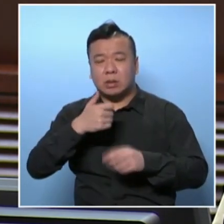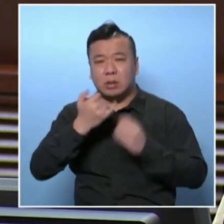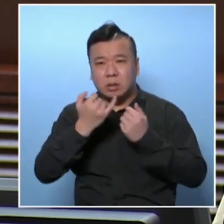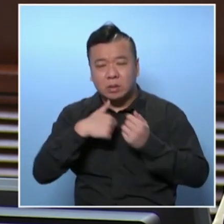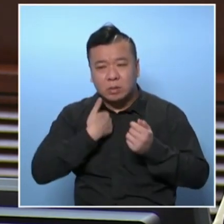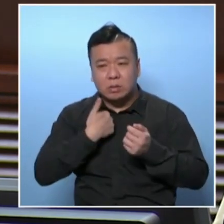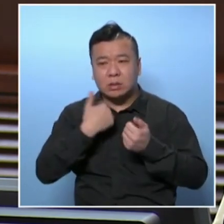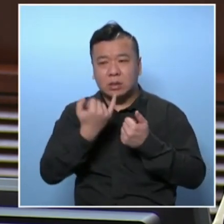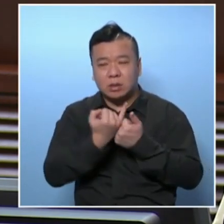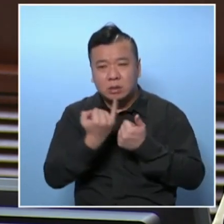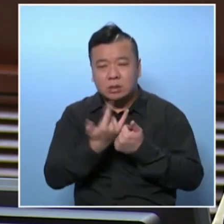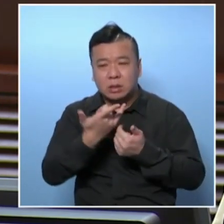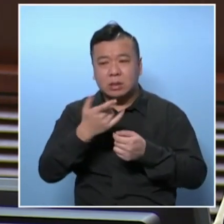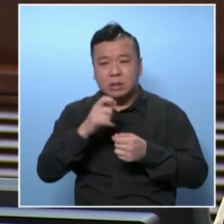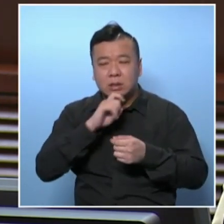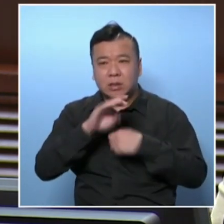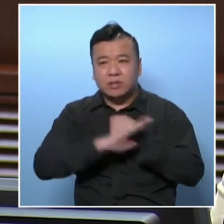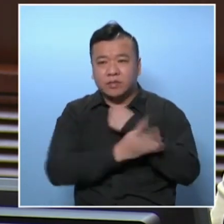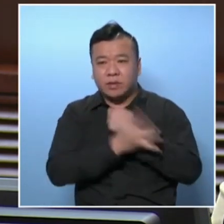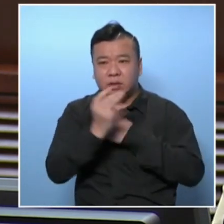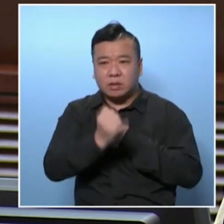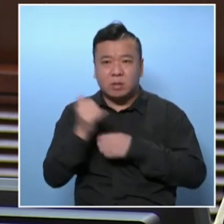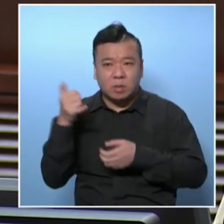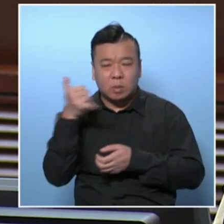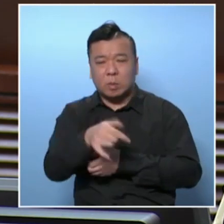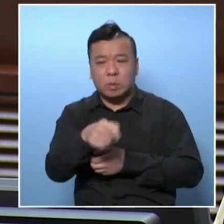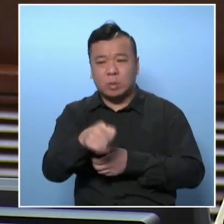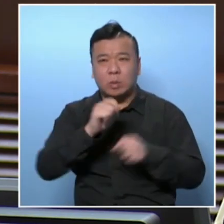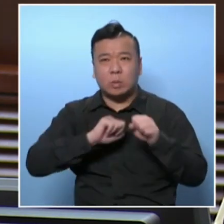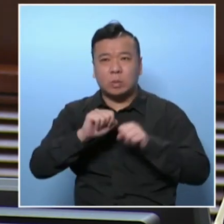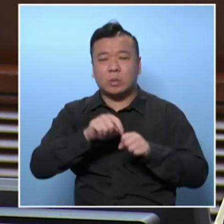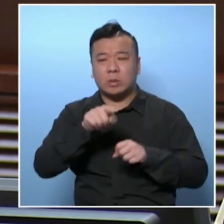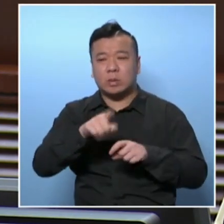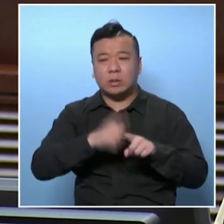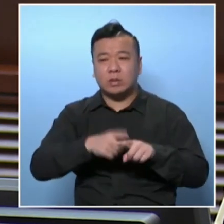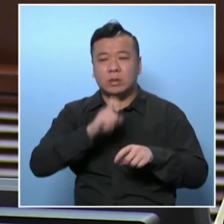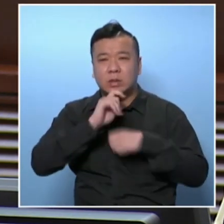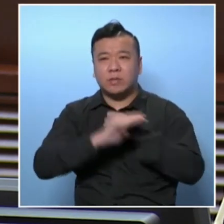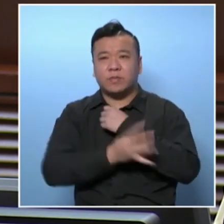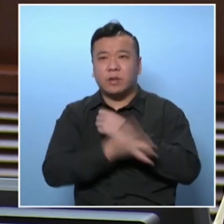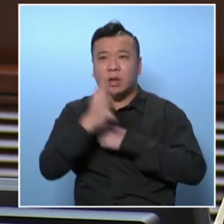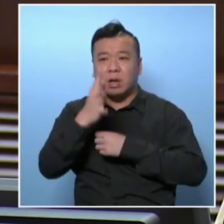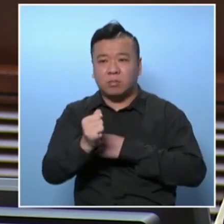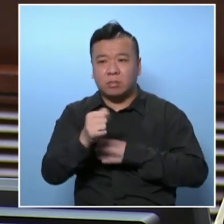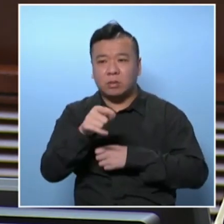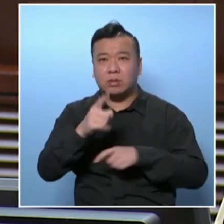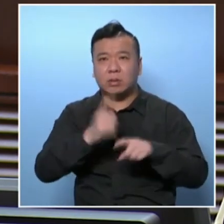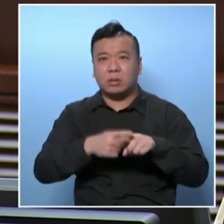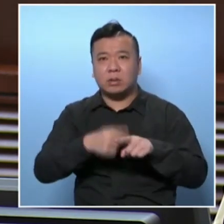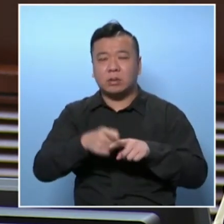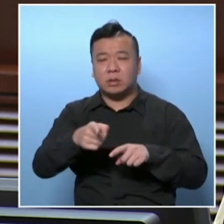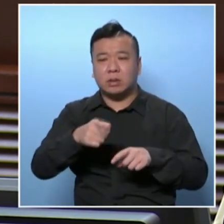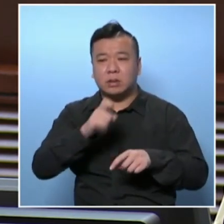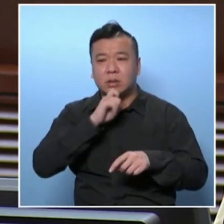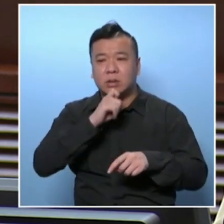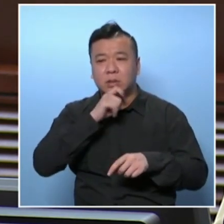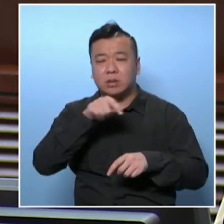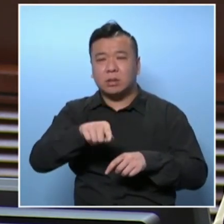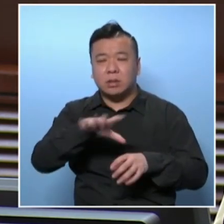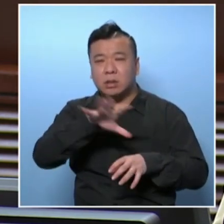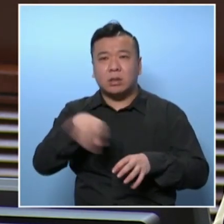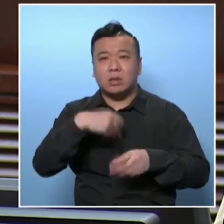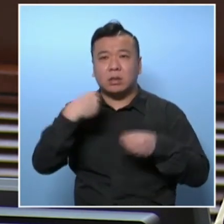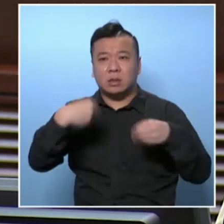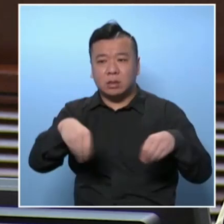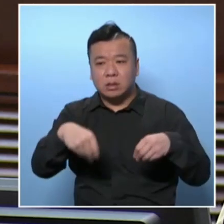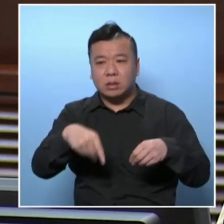情就係參與呢啲違法嘅暴力嘅活動，有啲就受咗法律嘅制裁。呢個都反映到咧，我哋整個教育咧